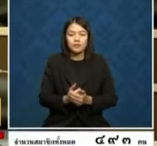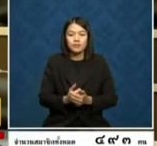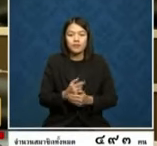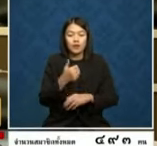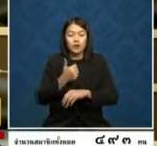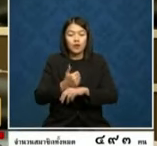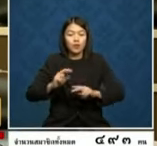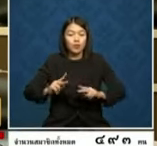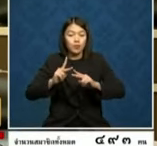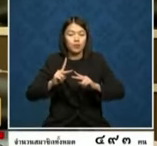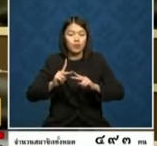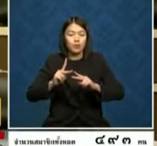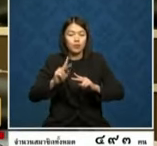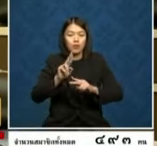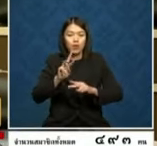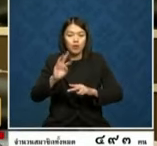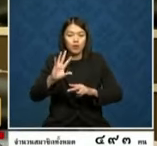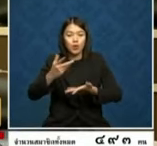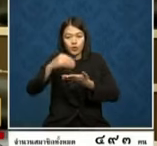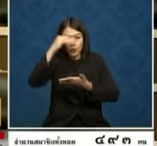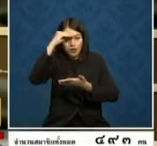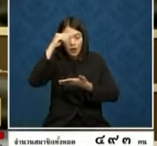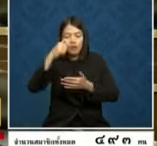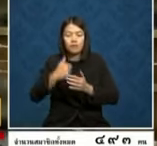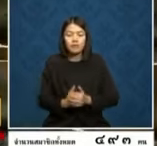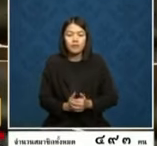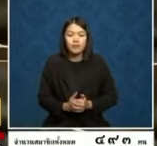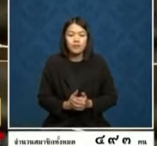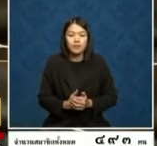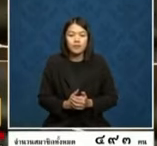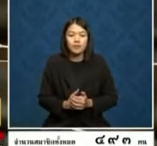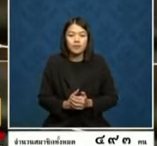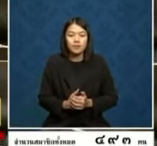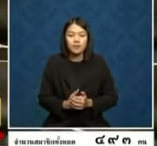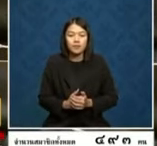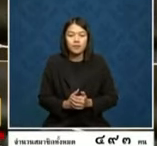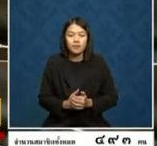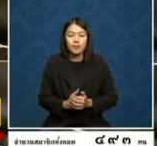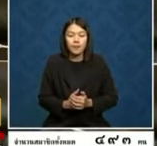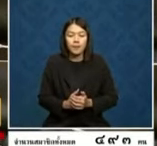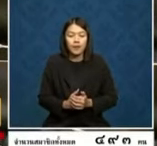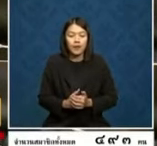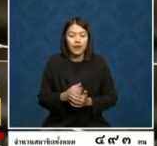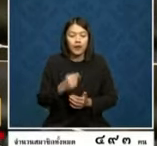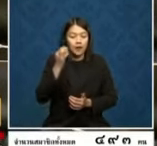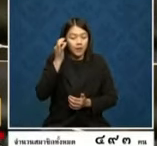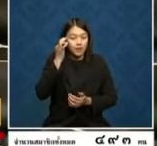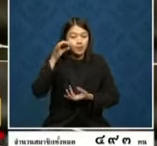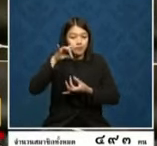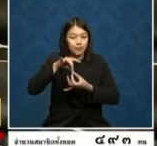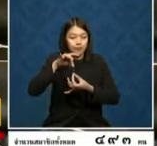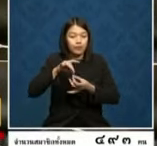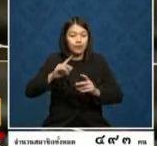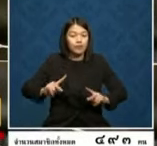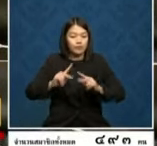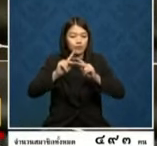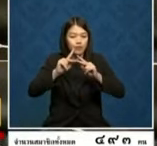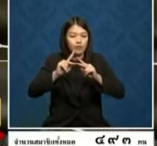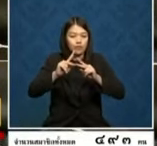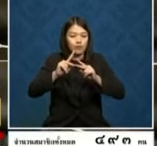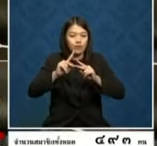รัฐมนตรีช่วยว่าการกระทรวงศึกษาธิการนายสมศักดิ์เทพสุทินเป็นรัฐมนตรีว่าการ